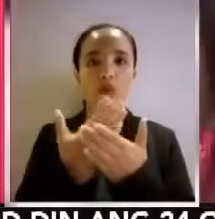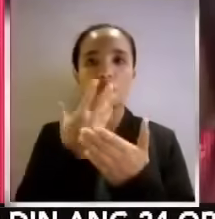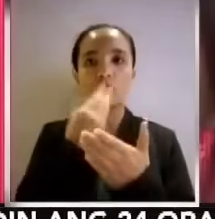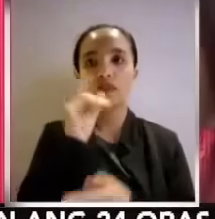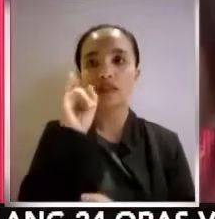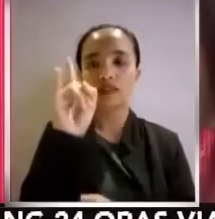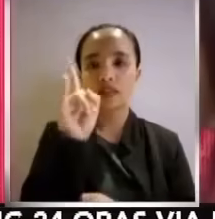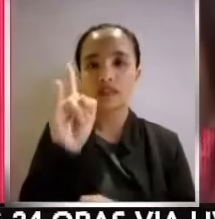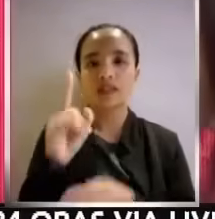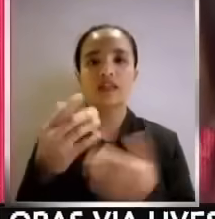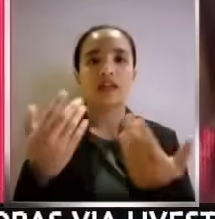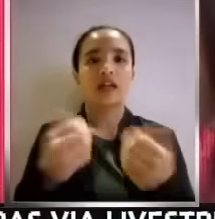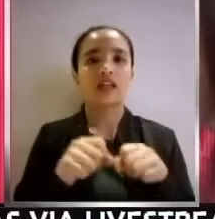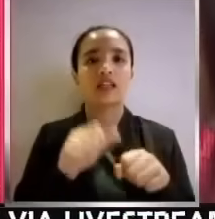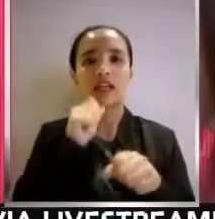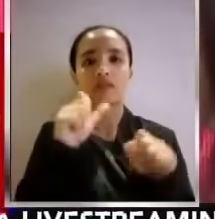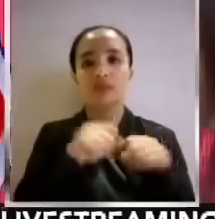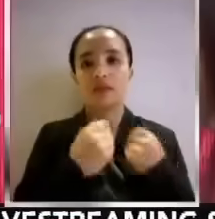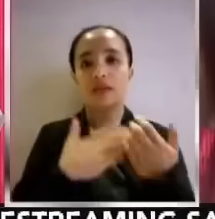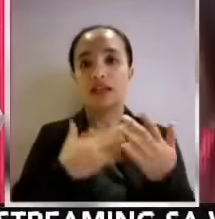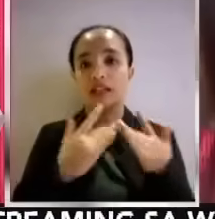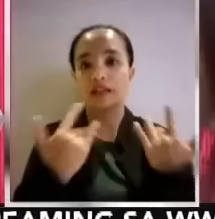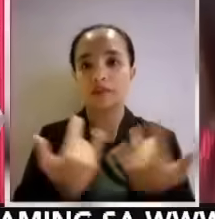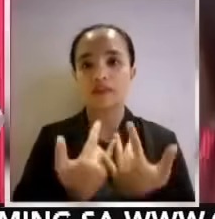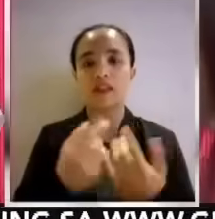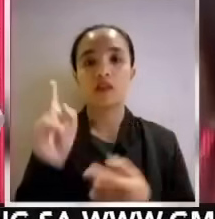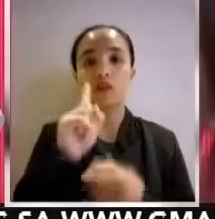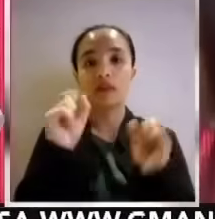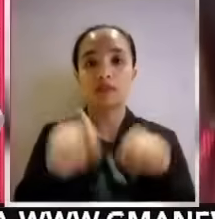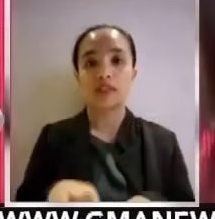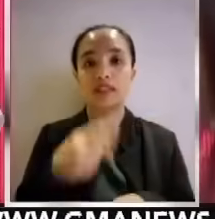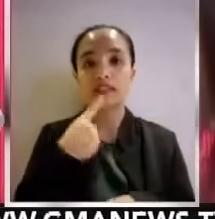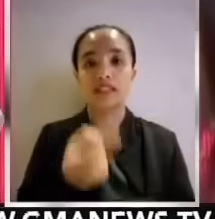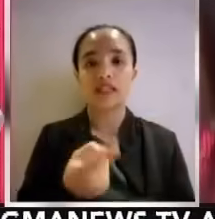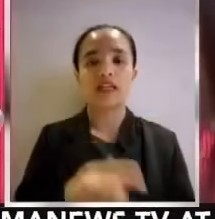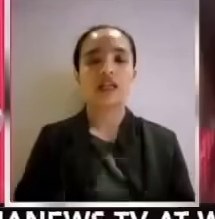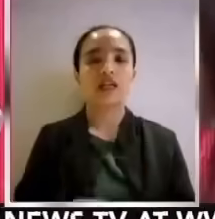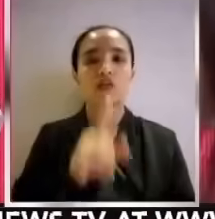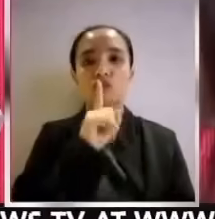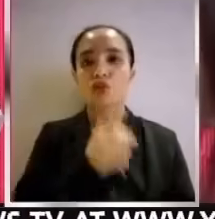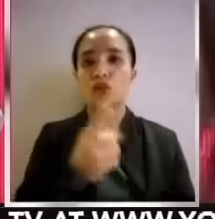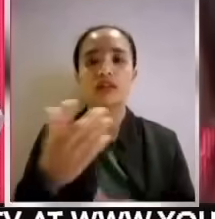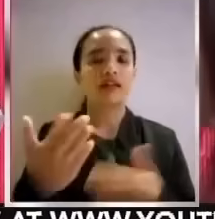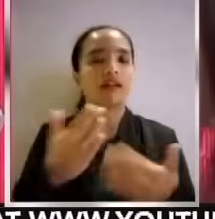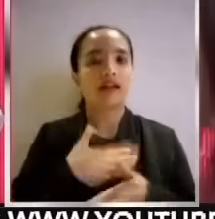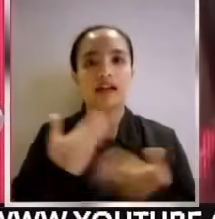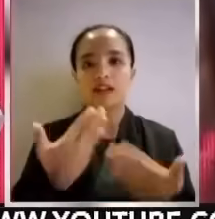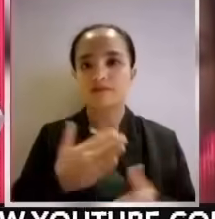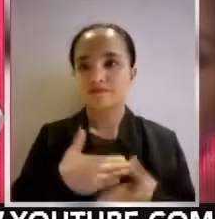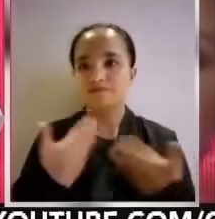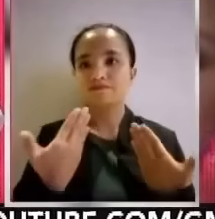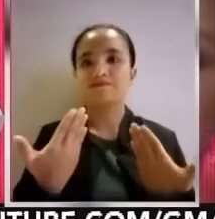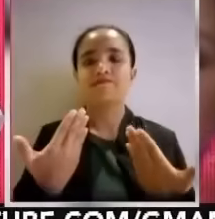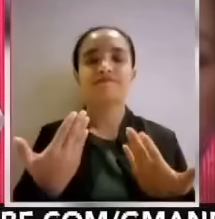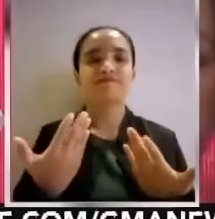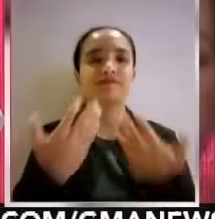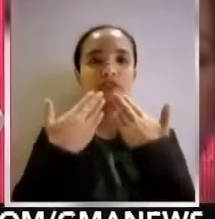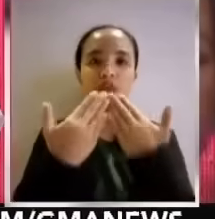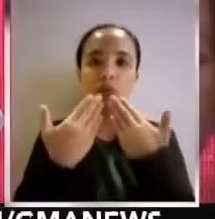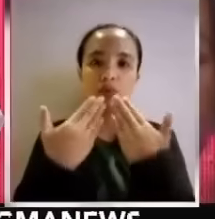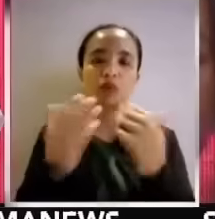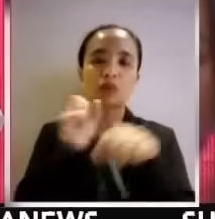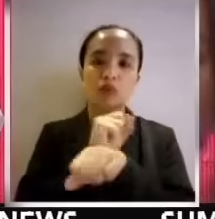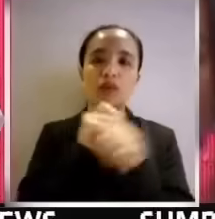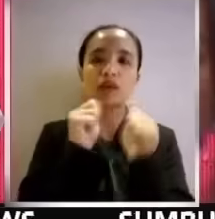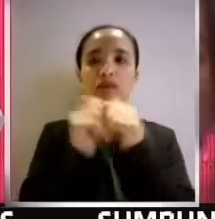Heart. What I can say is it has been a joy and a pleasure to work with ABS. So I hope